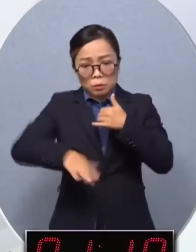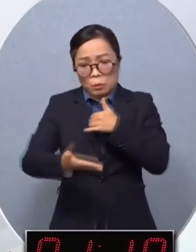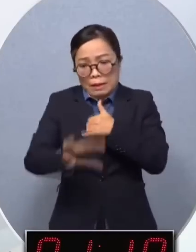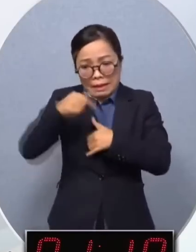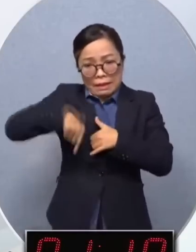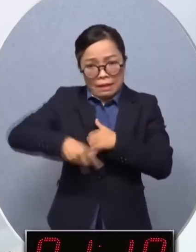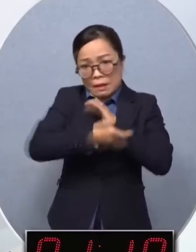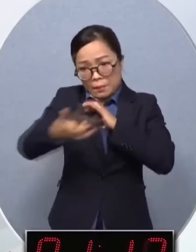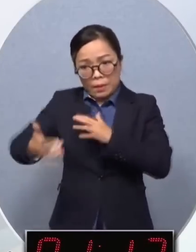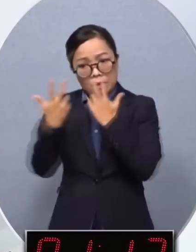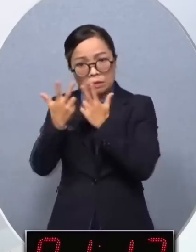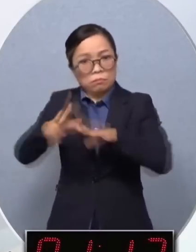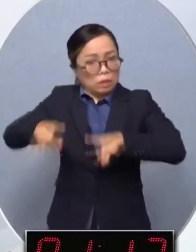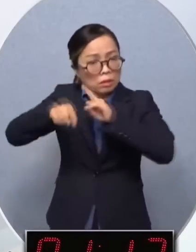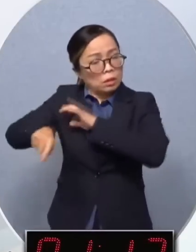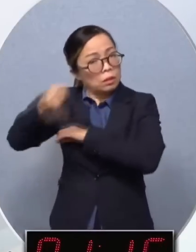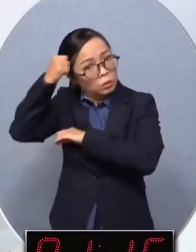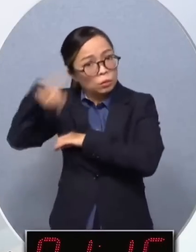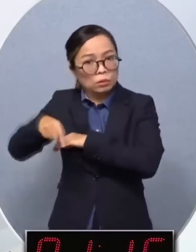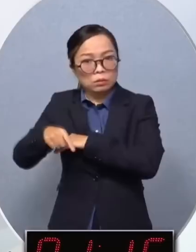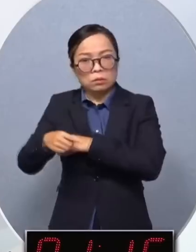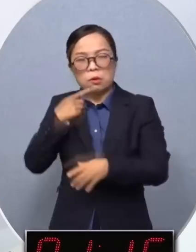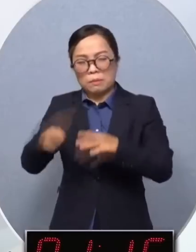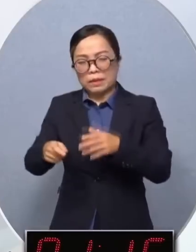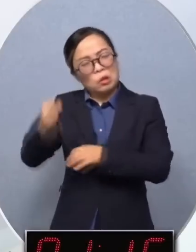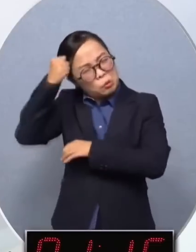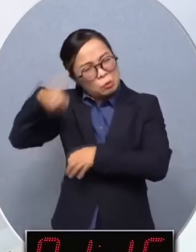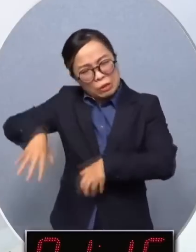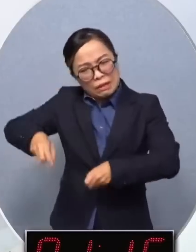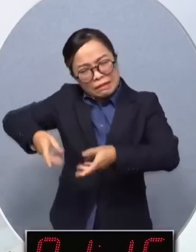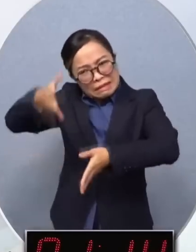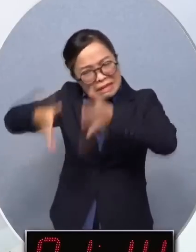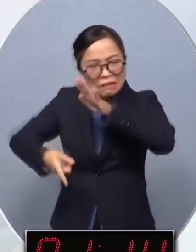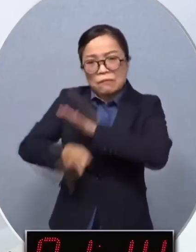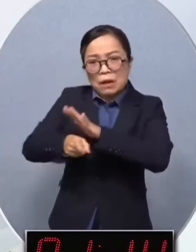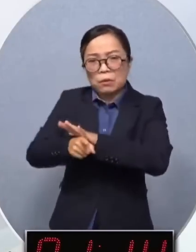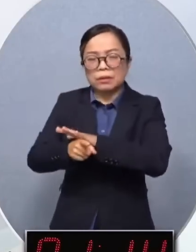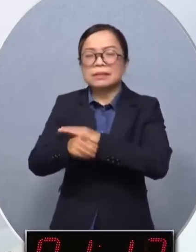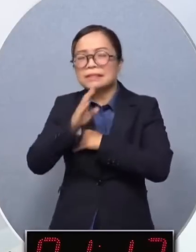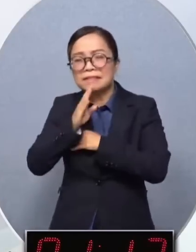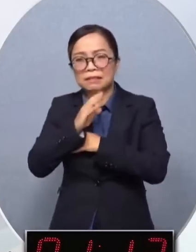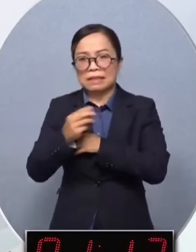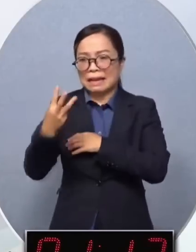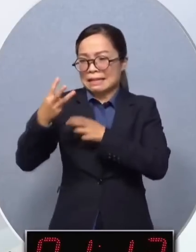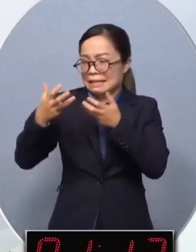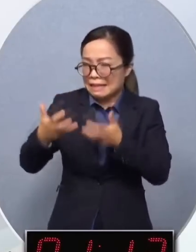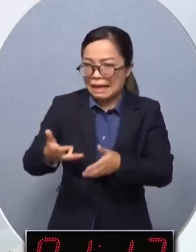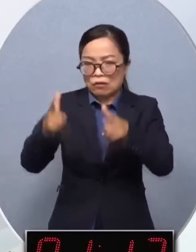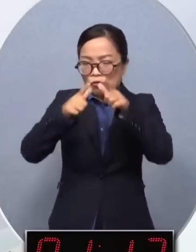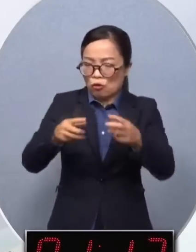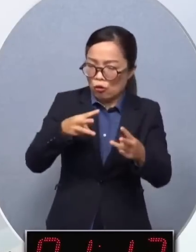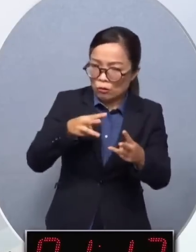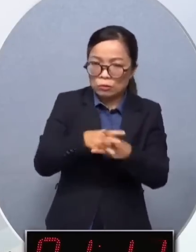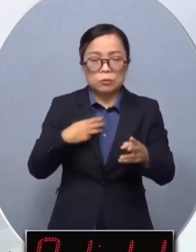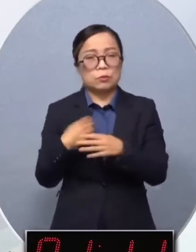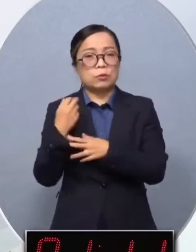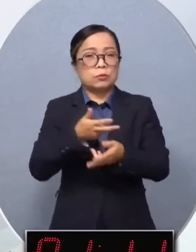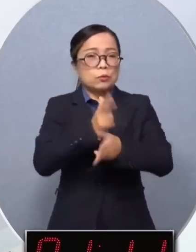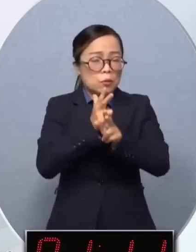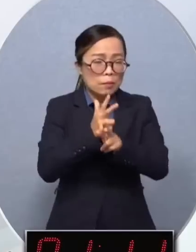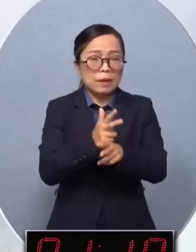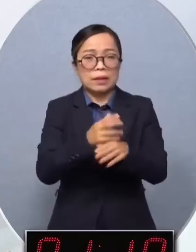一个城市。我们虽然住在违章建筑，在很多像三重、芦洲、新庄、好板桥、土